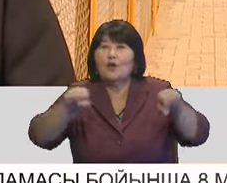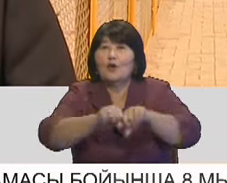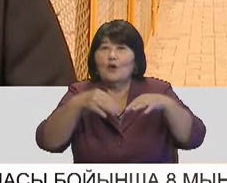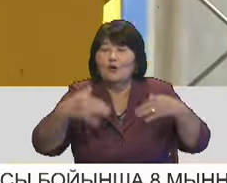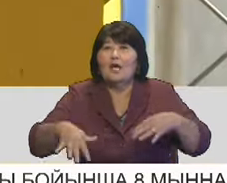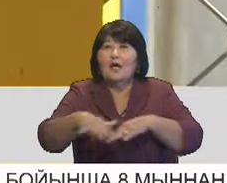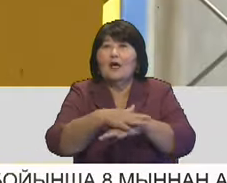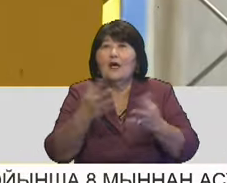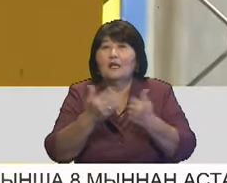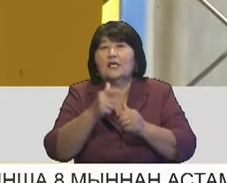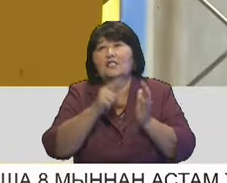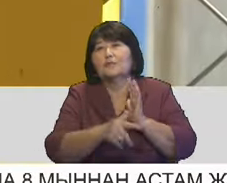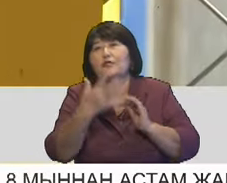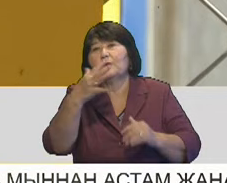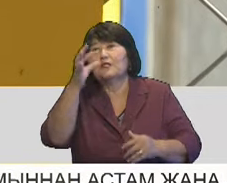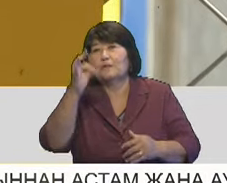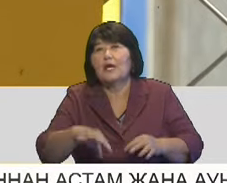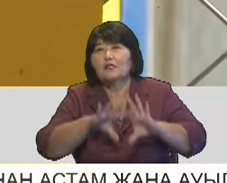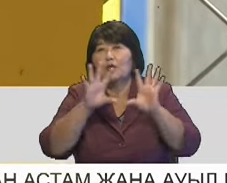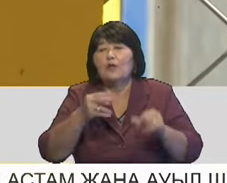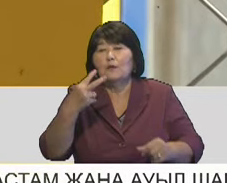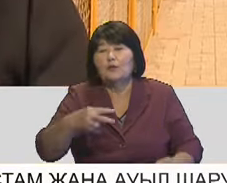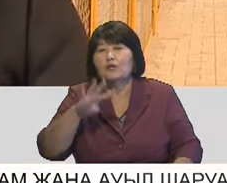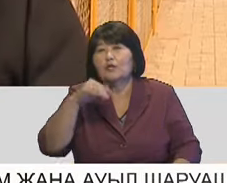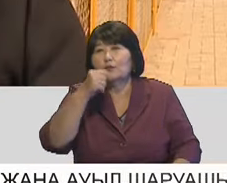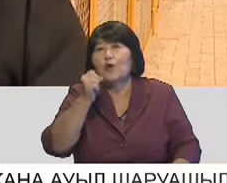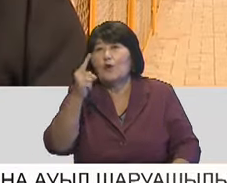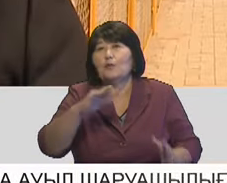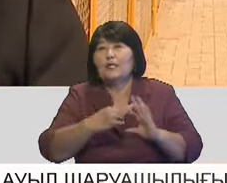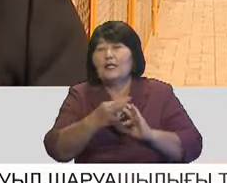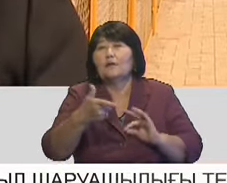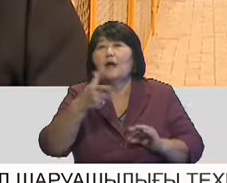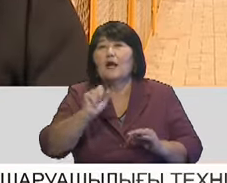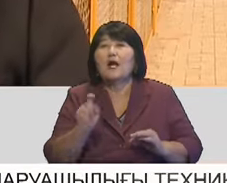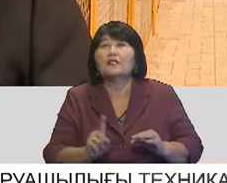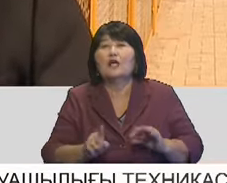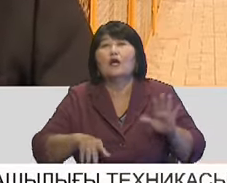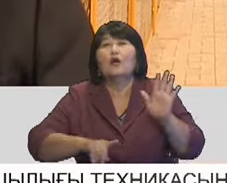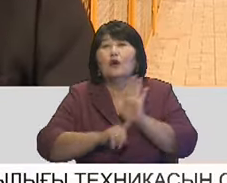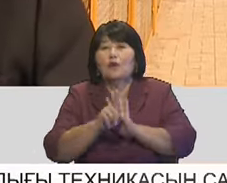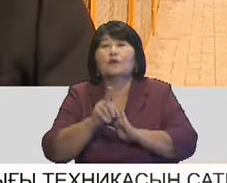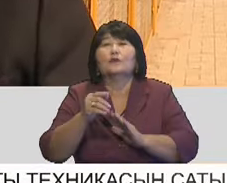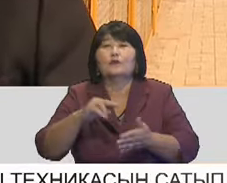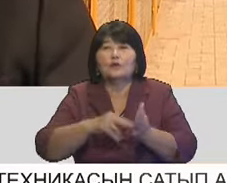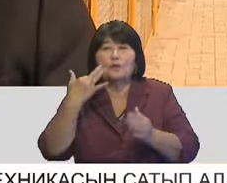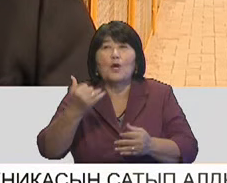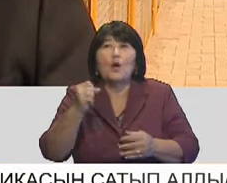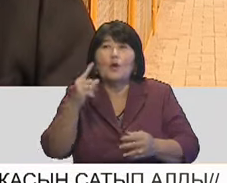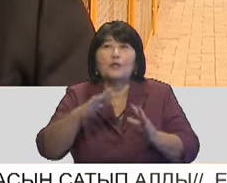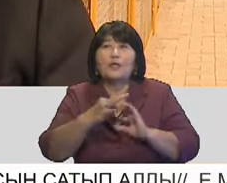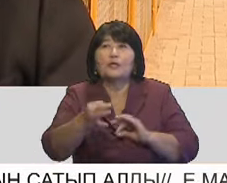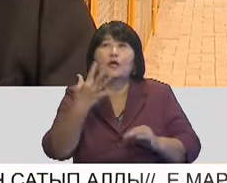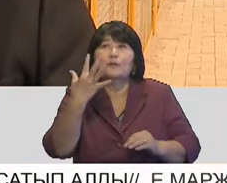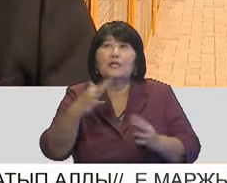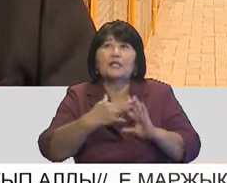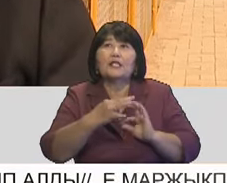санымен санағанда бұл 75%-ді құрайды. Биыл 24 жылы 11 елді мекенді газға қосу жоспарлап отырмыз. Бүгінгі таңда 11 елді мекен, 5 елді